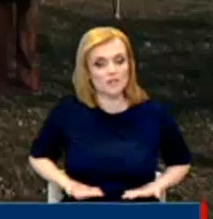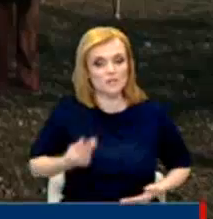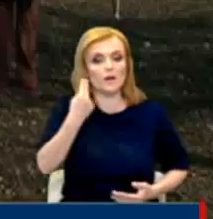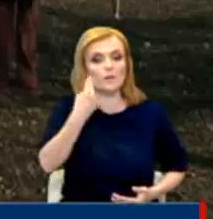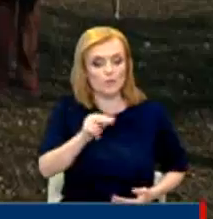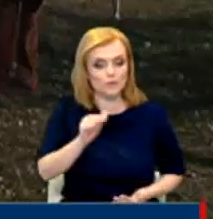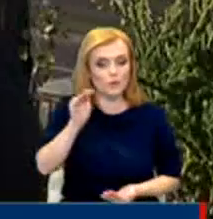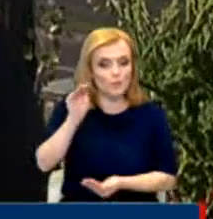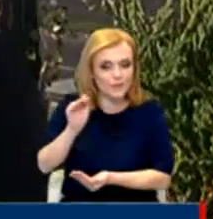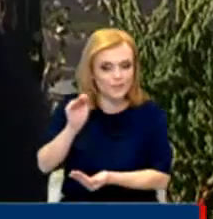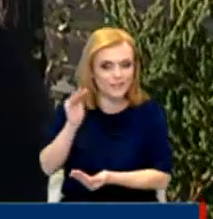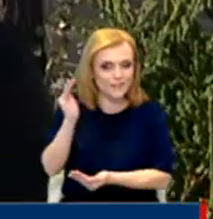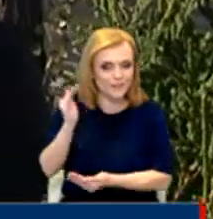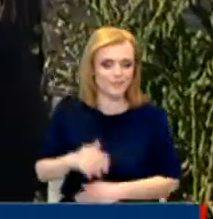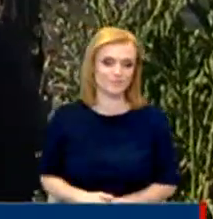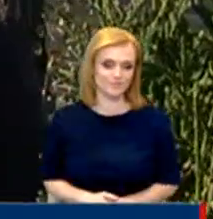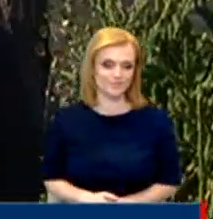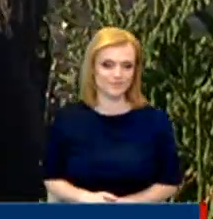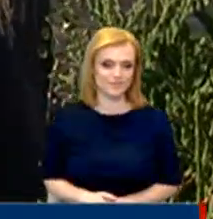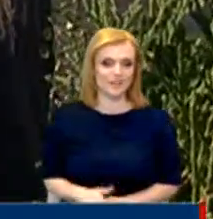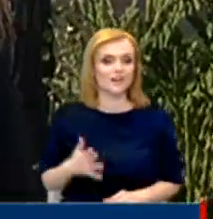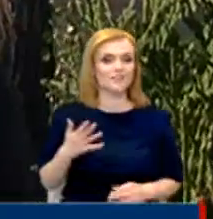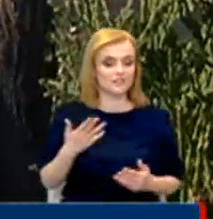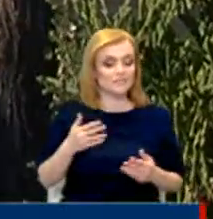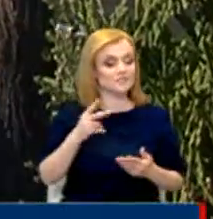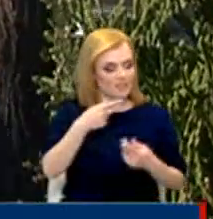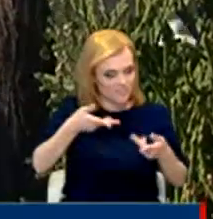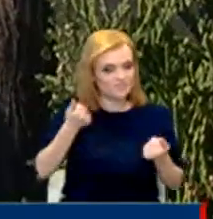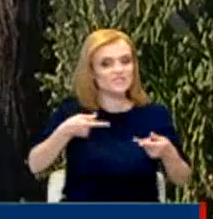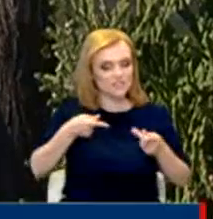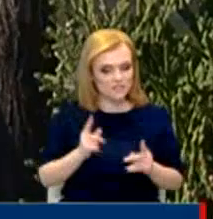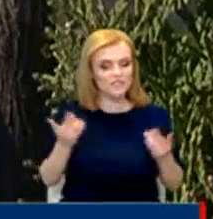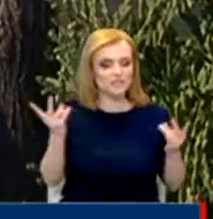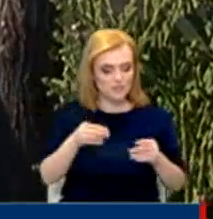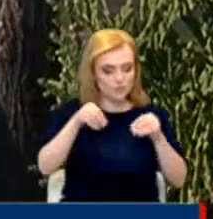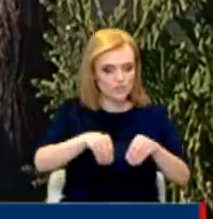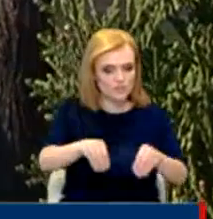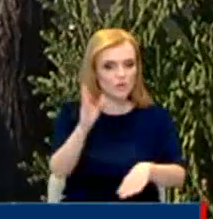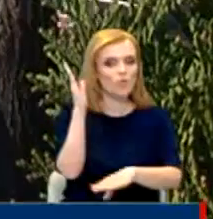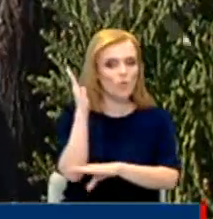bună micilor copii. Într-adevăr, să dintr-un copac,